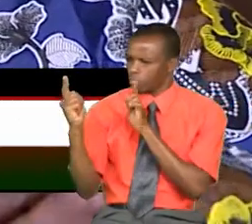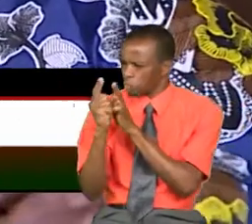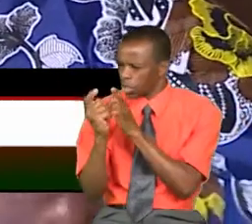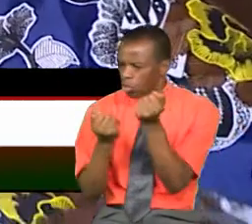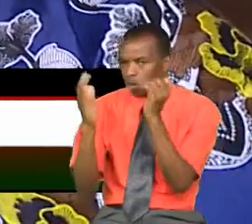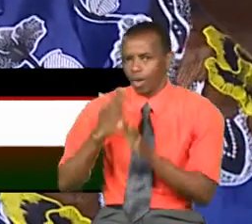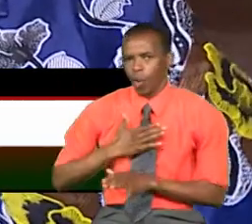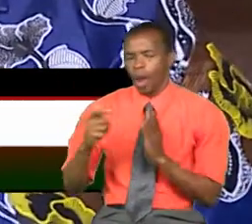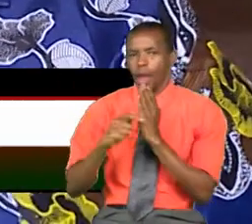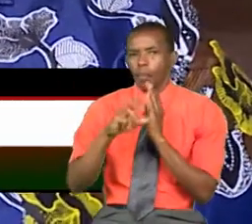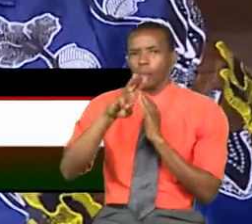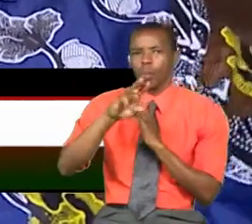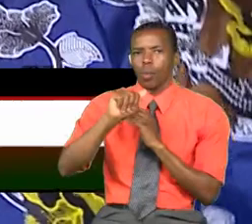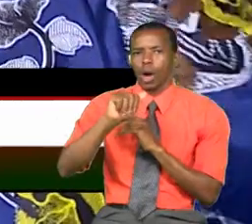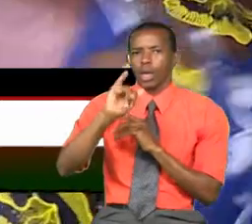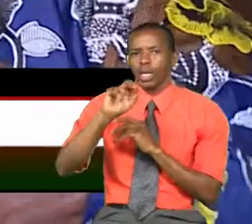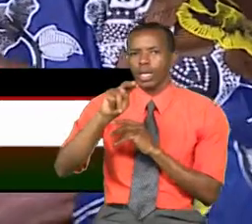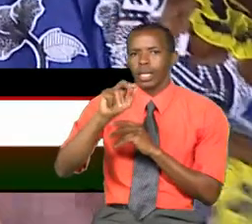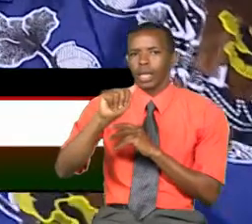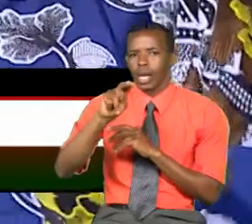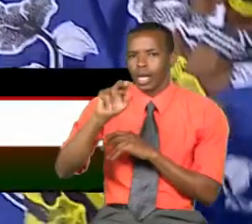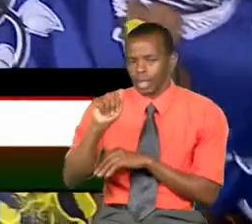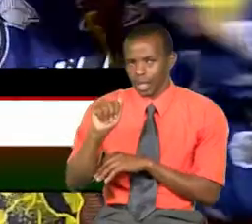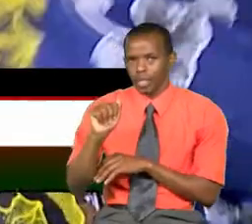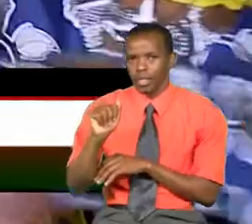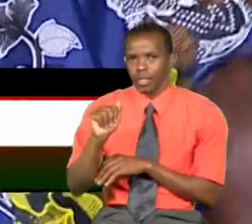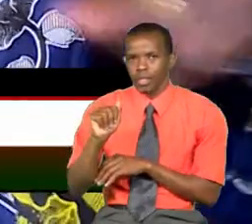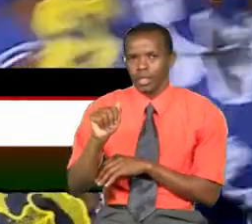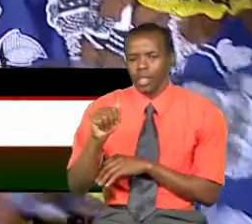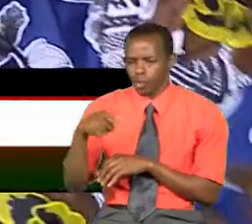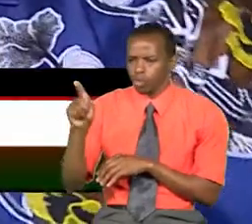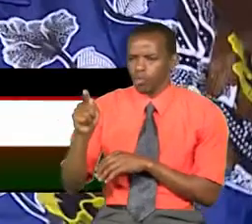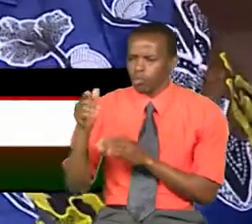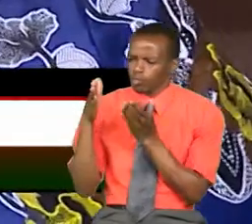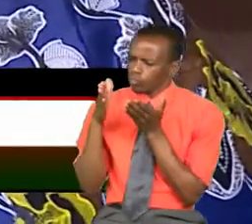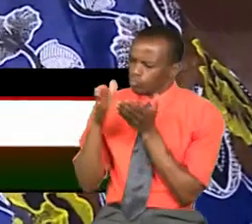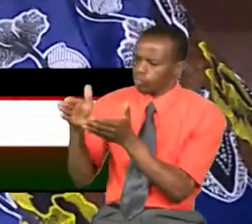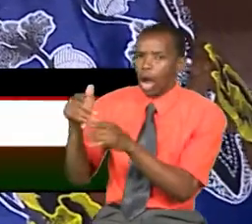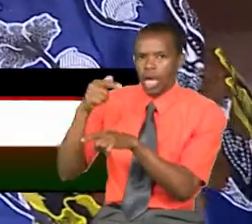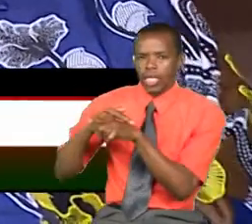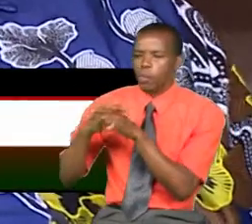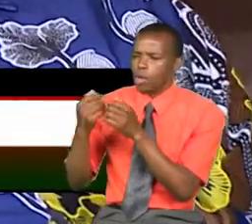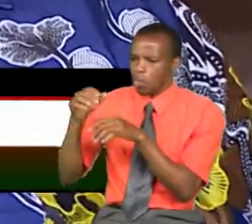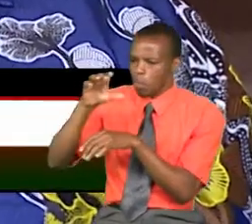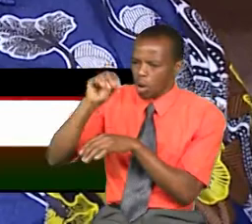anaitwa Wainaina. Walimhijack alipokuwa akienda round kuchukua wafanyakazi wa